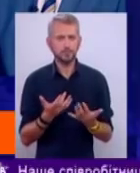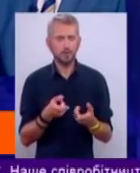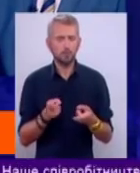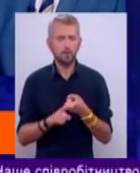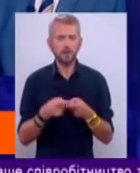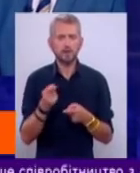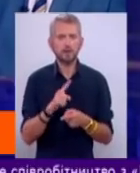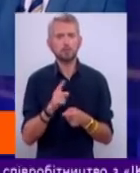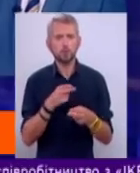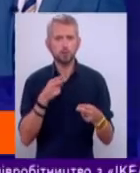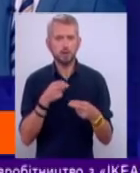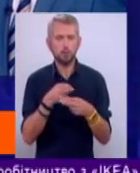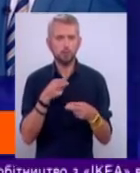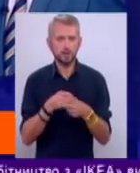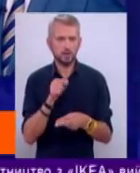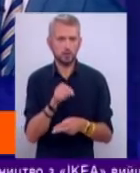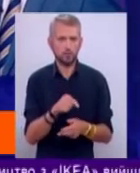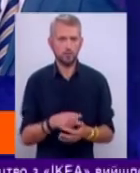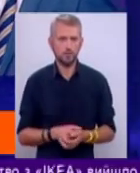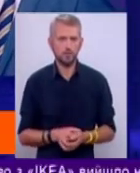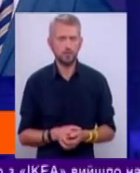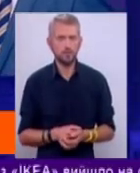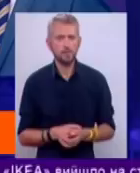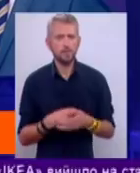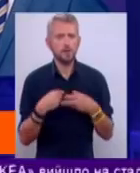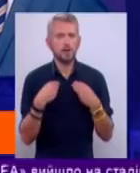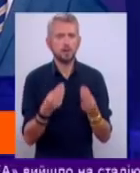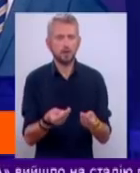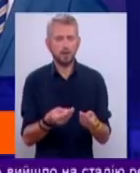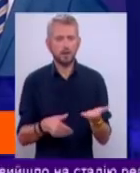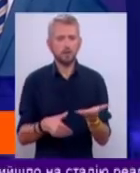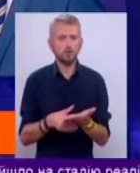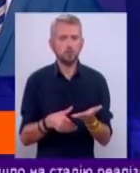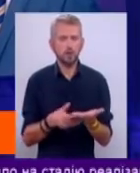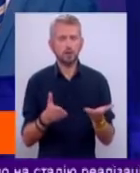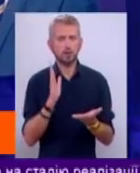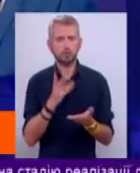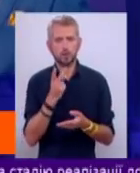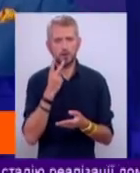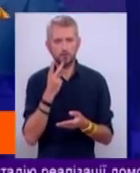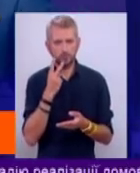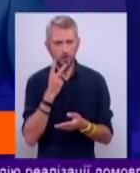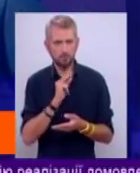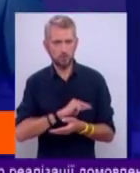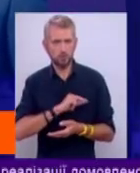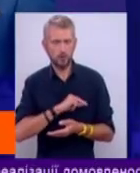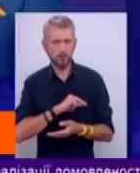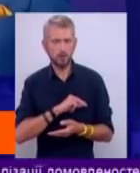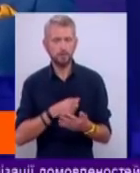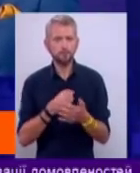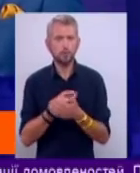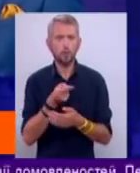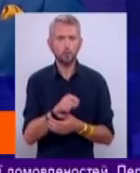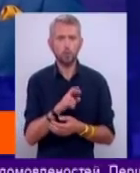пов'язана з тим, щоб запобігти цього, дати інструмент, який буде завжди діяти до того,